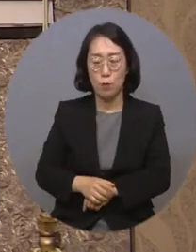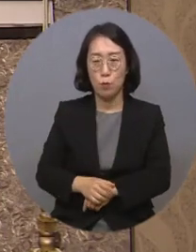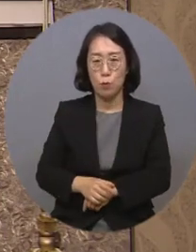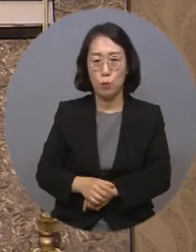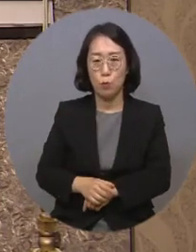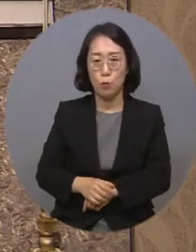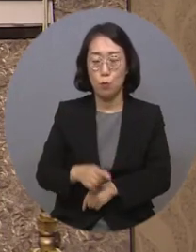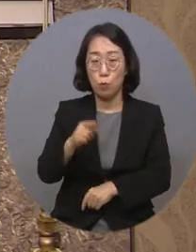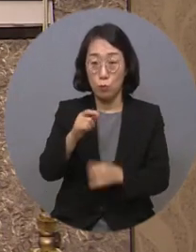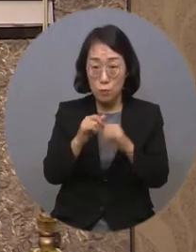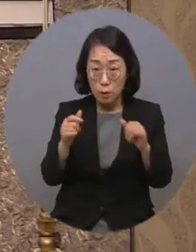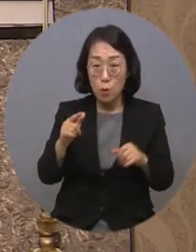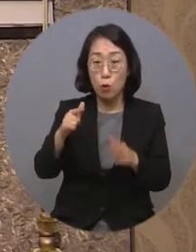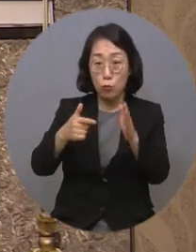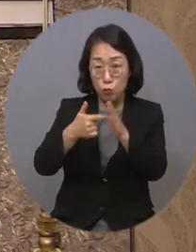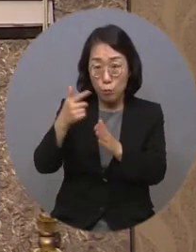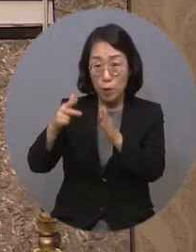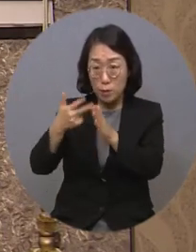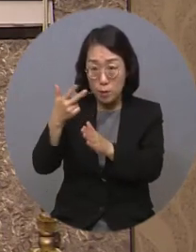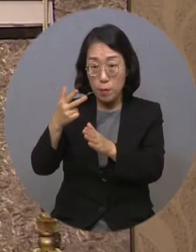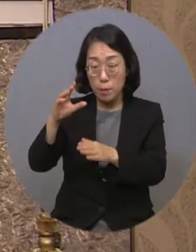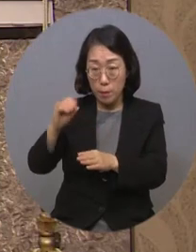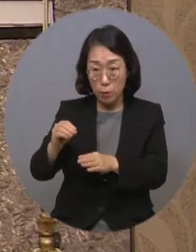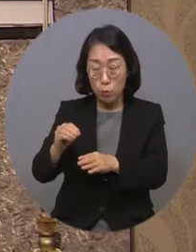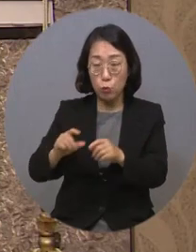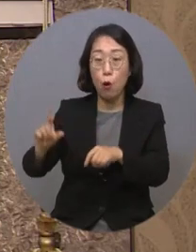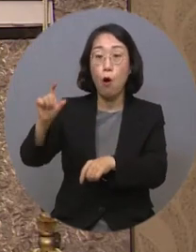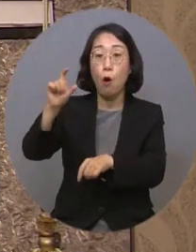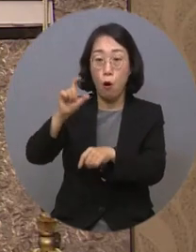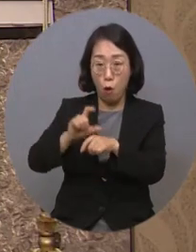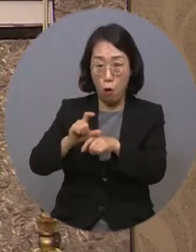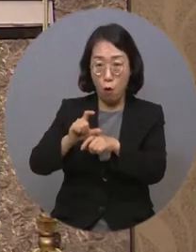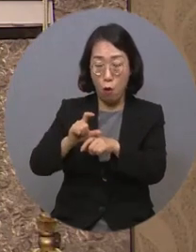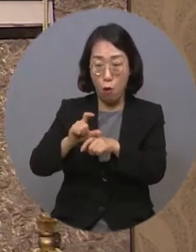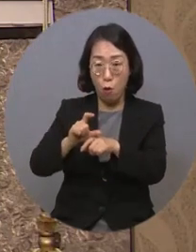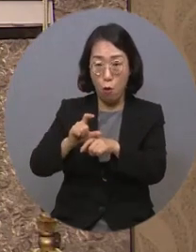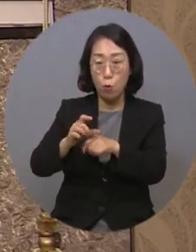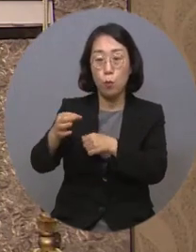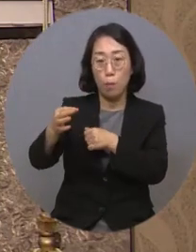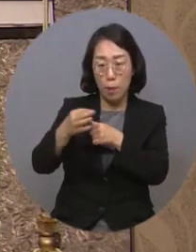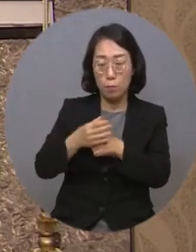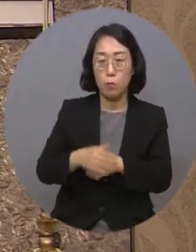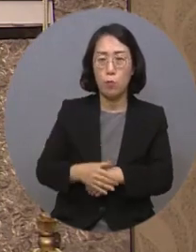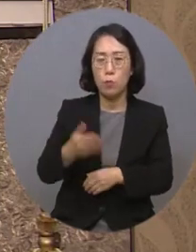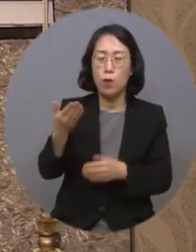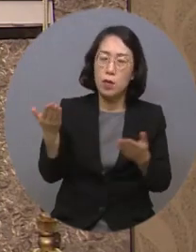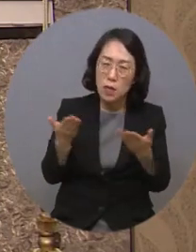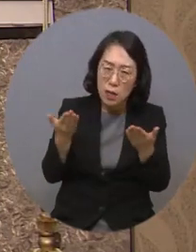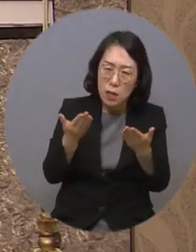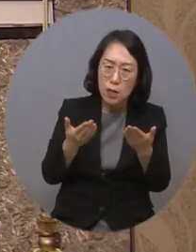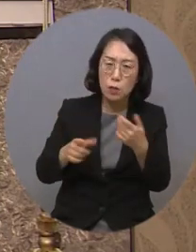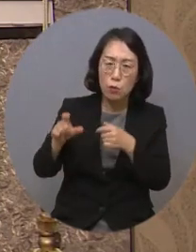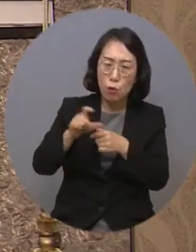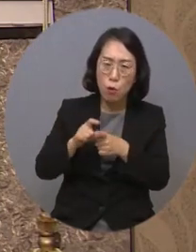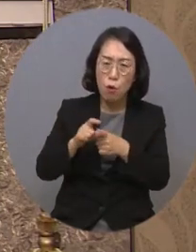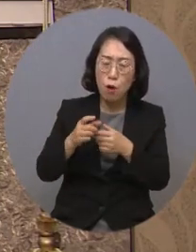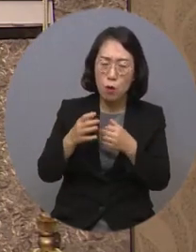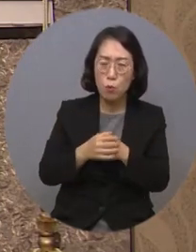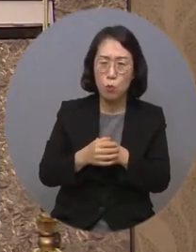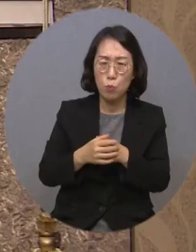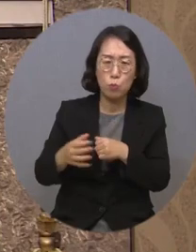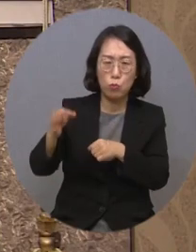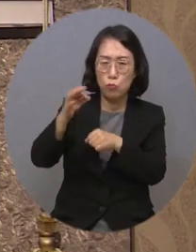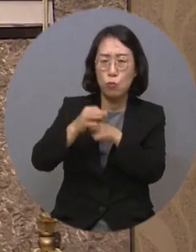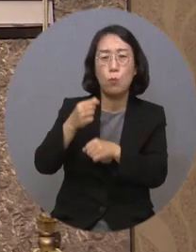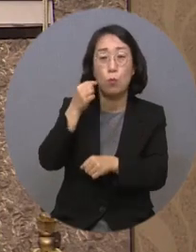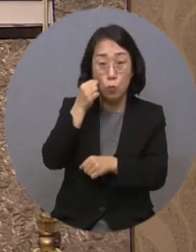뭐 6,700만 원, 적은 사람 3,400만 원 정도의 시간의 수당이 별도로 나온 거예요. 그러니까. 예전에는 이래도 줄 수가 없었거든요. 그래서 이제